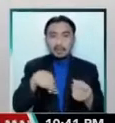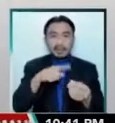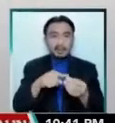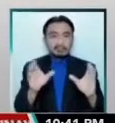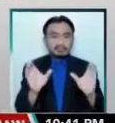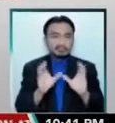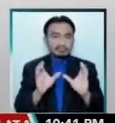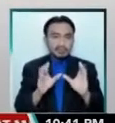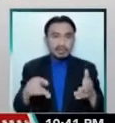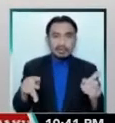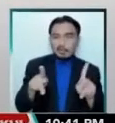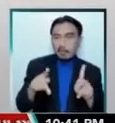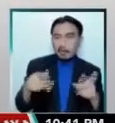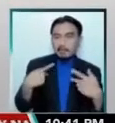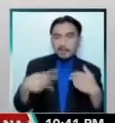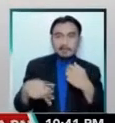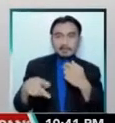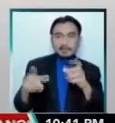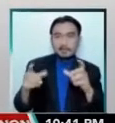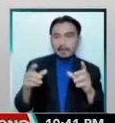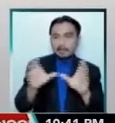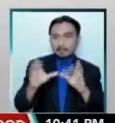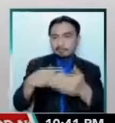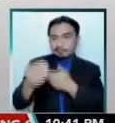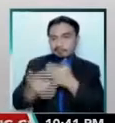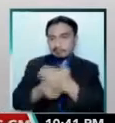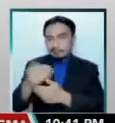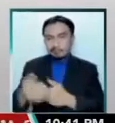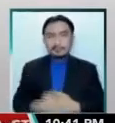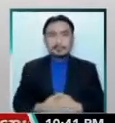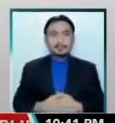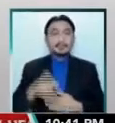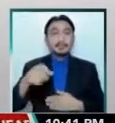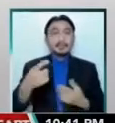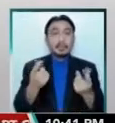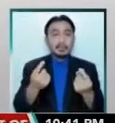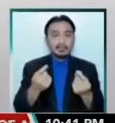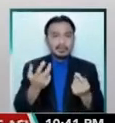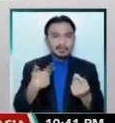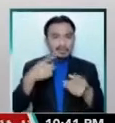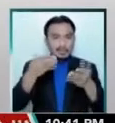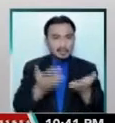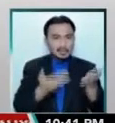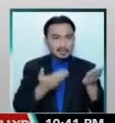kabilang lane na northbound, yun yung sinasuggest namin na hatiin sa dalawa. Yung isa pa